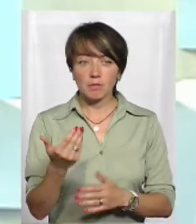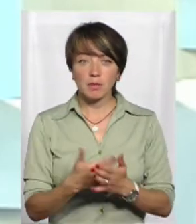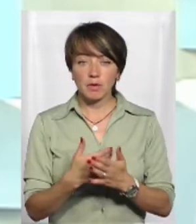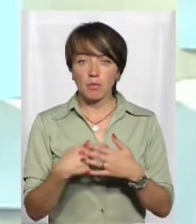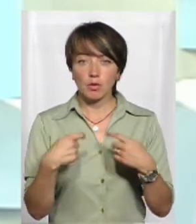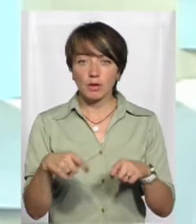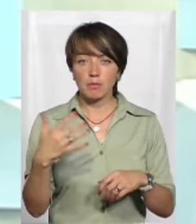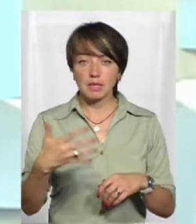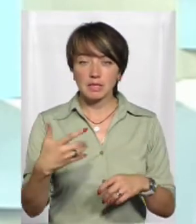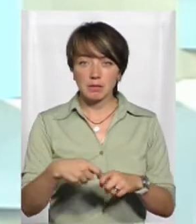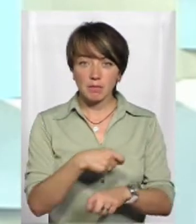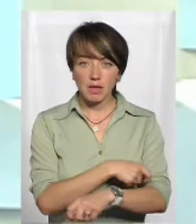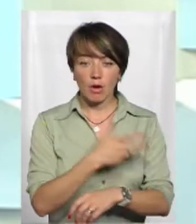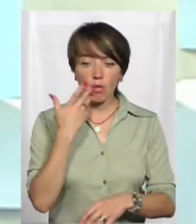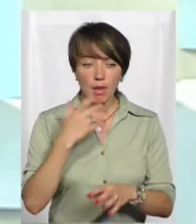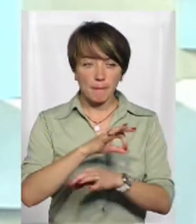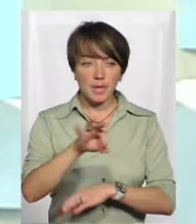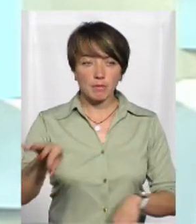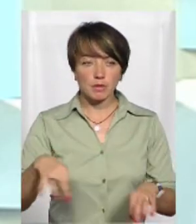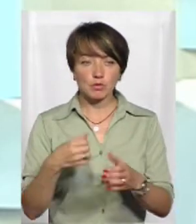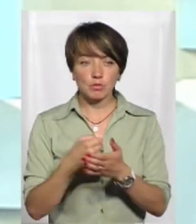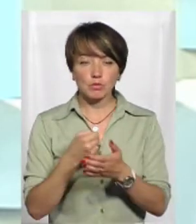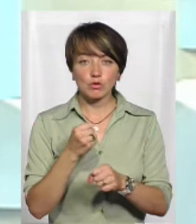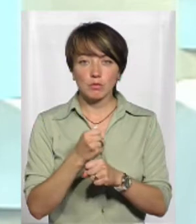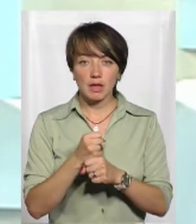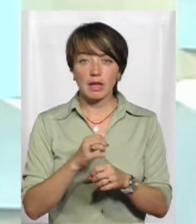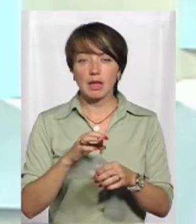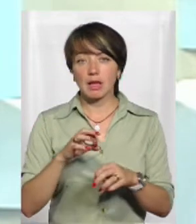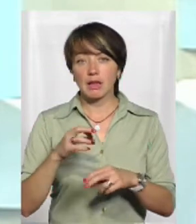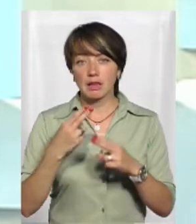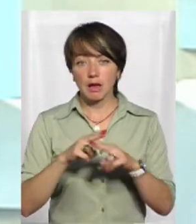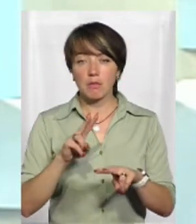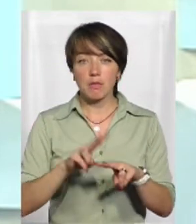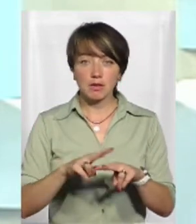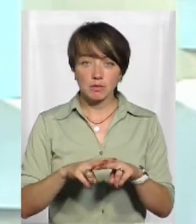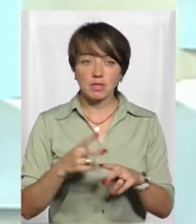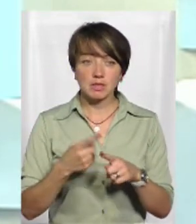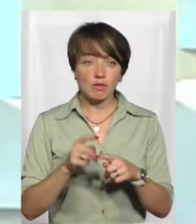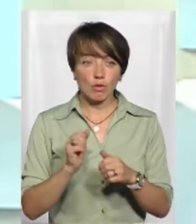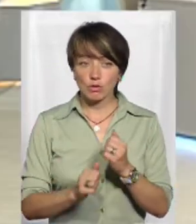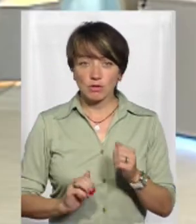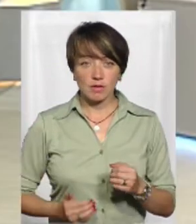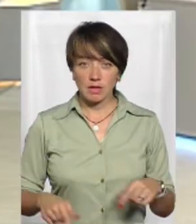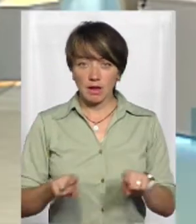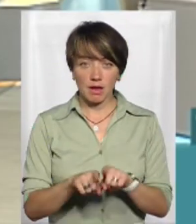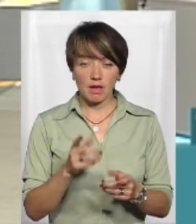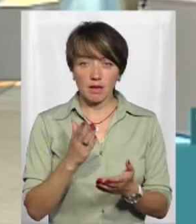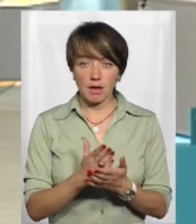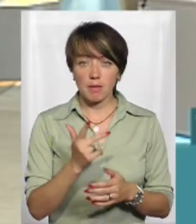наприклад, продали 50 квадратів, а коли переміряли, зробили техпаспорт, стали їх, то було 52 чи 53. Це в кожного забудовника таке